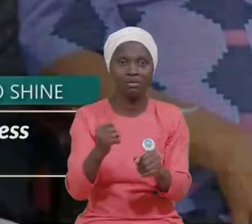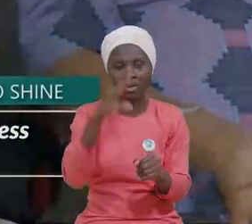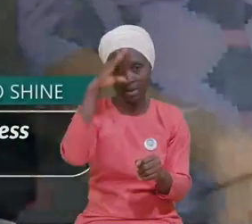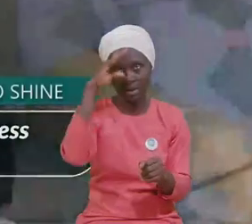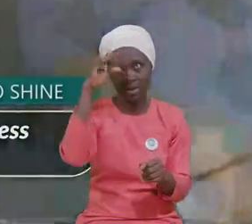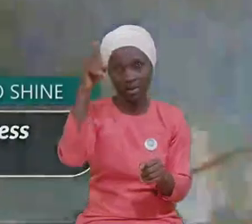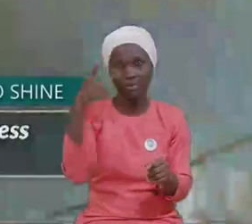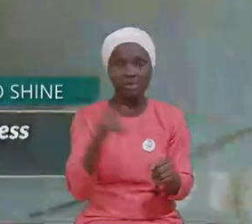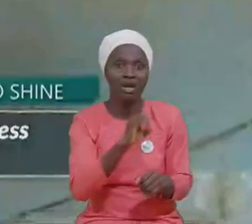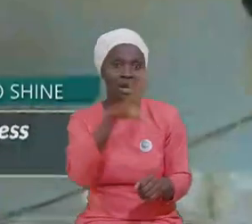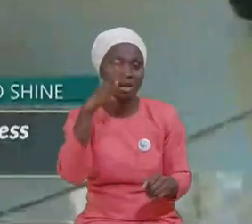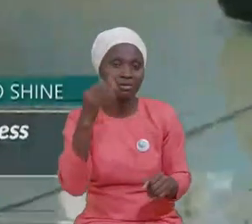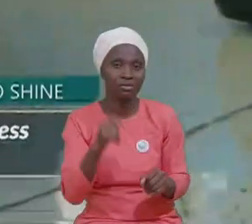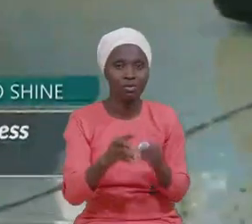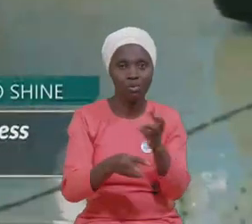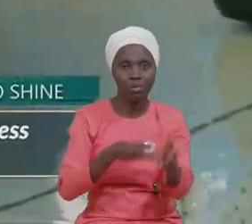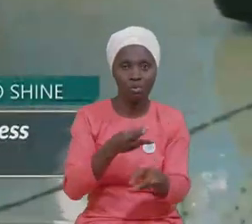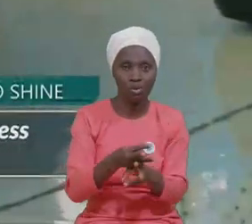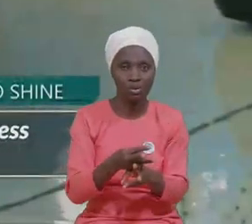Père a fait de lui la lumière du monde.